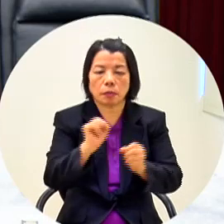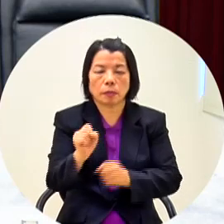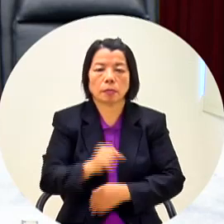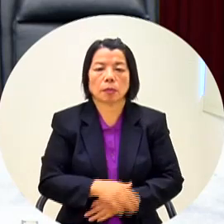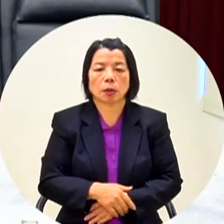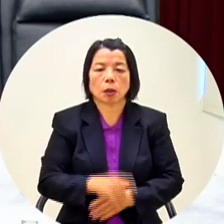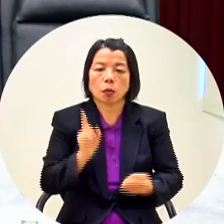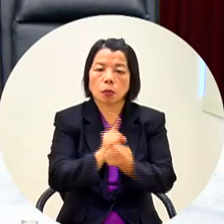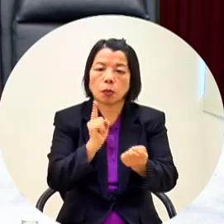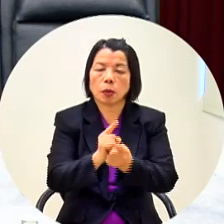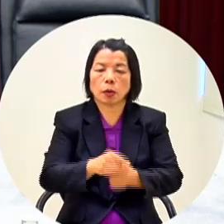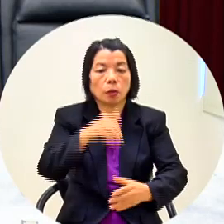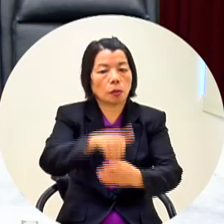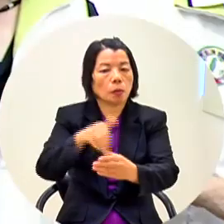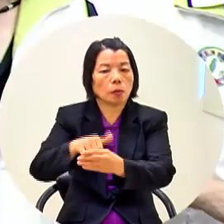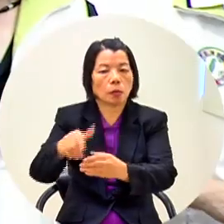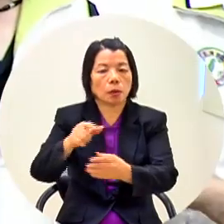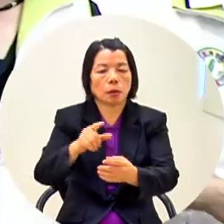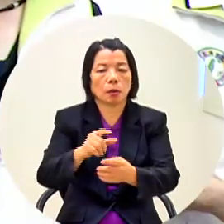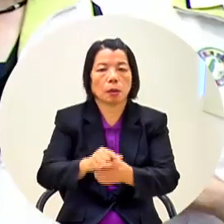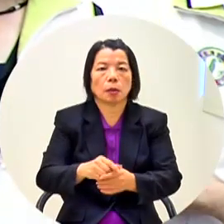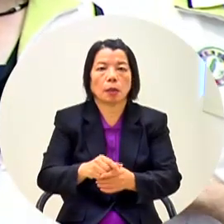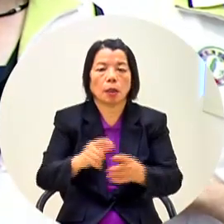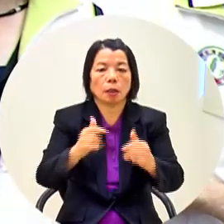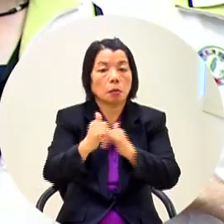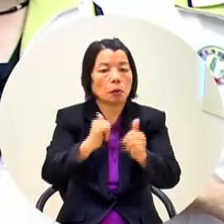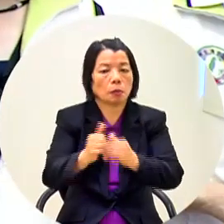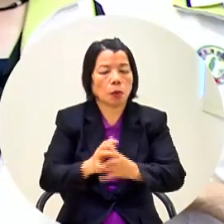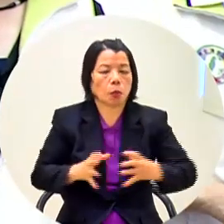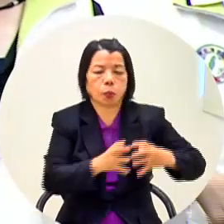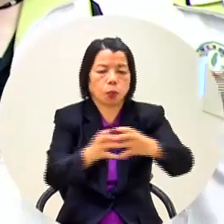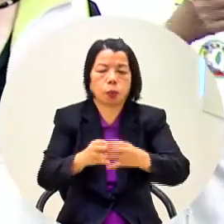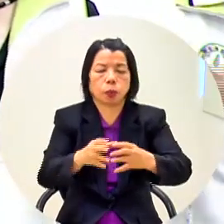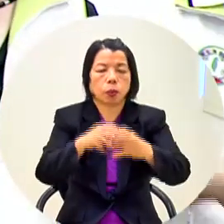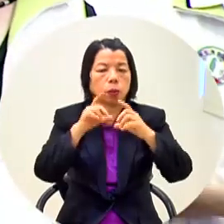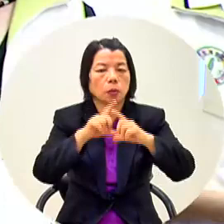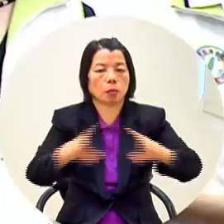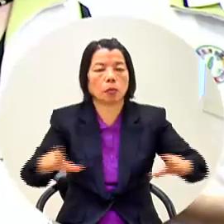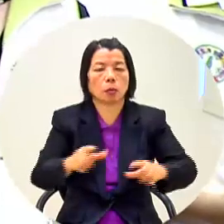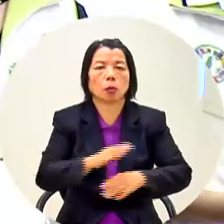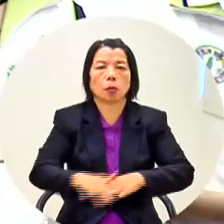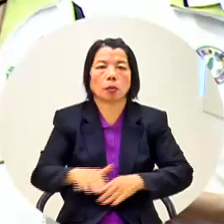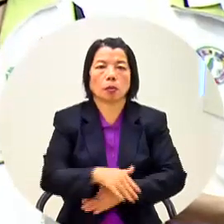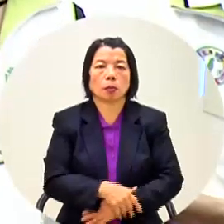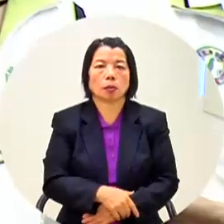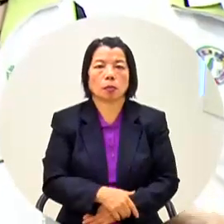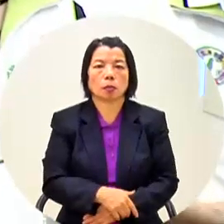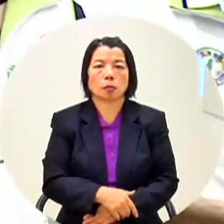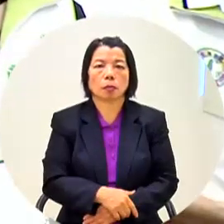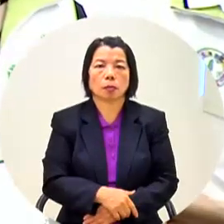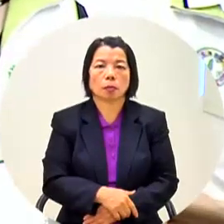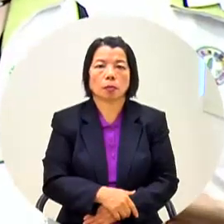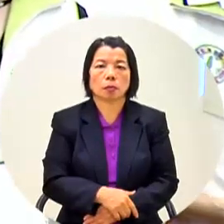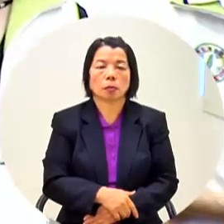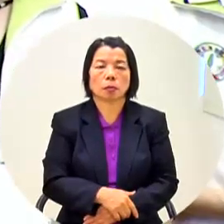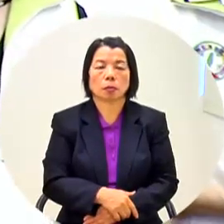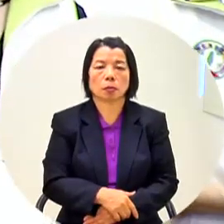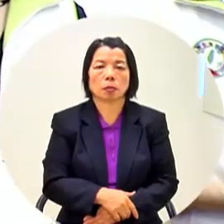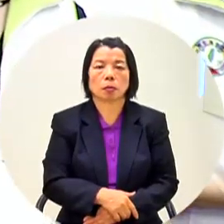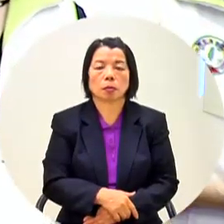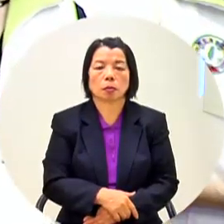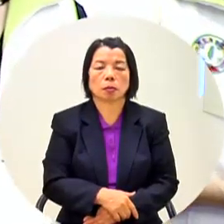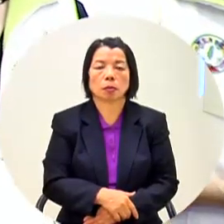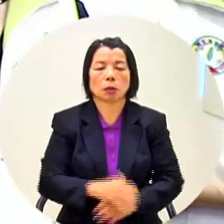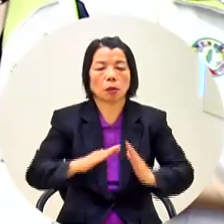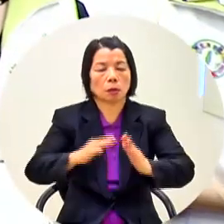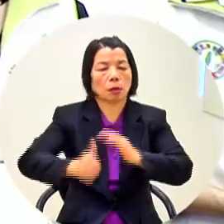聚就会越多，这很简单数学问题。 好，那个、 我 先 问 时间，请继续 防疫问题，请市长回答。 那个、市长，请针对